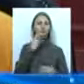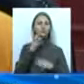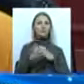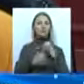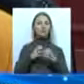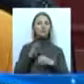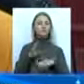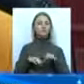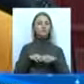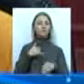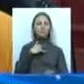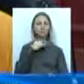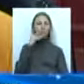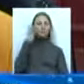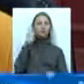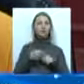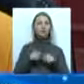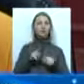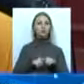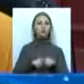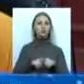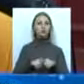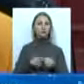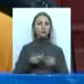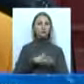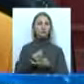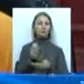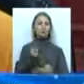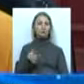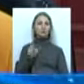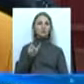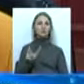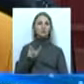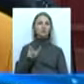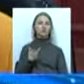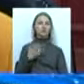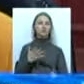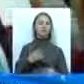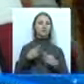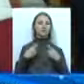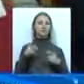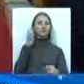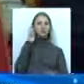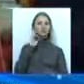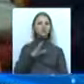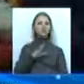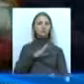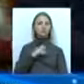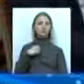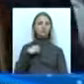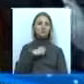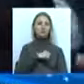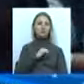сатып алынған тауарлар үшін тек төлем карталарымен ғана есеп айырыса алады. Бұл қылмысқа қарсы әрекеттердің бірі. Аталмыш пилоттық жоба